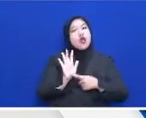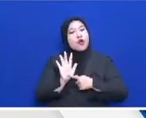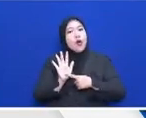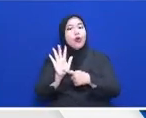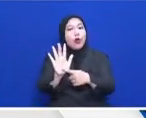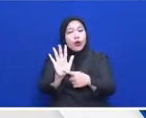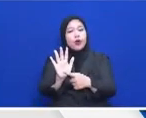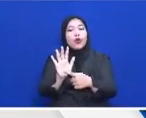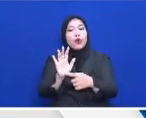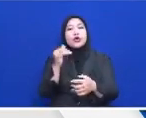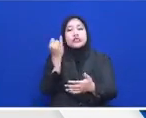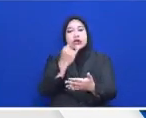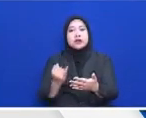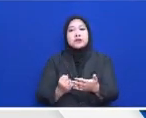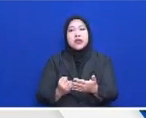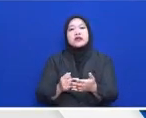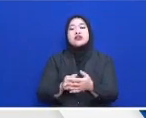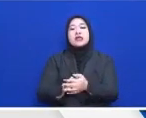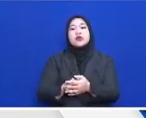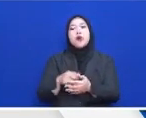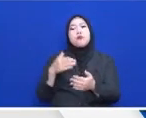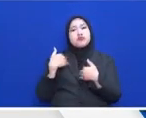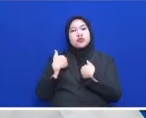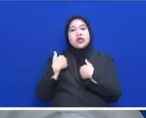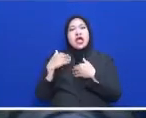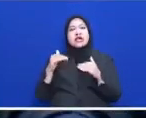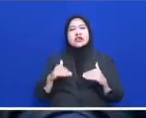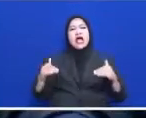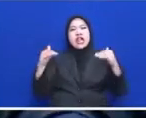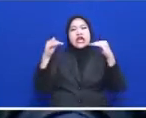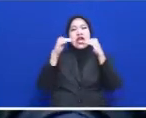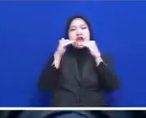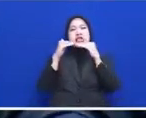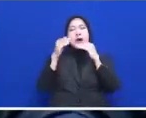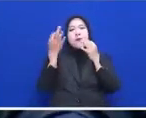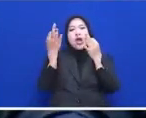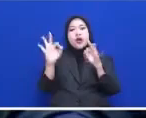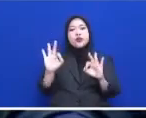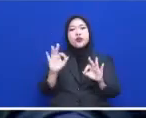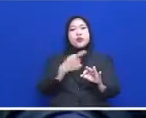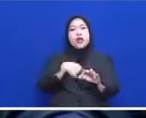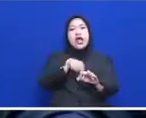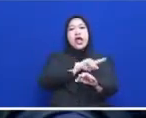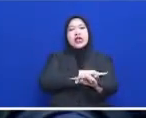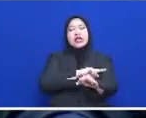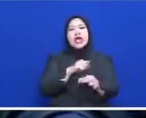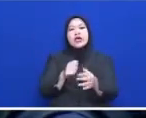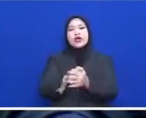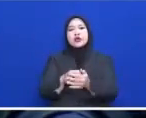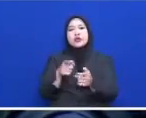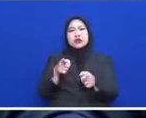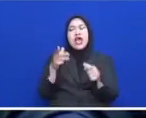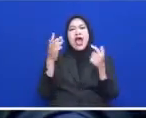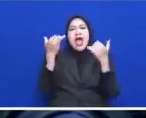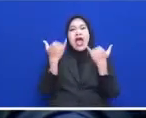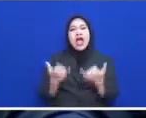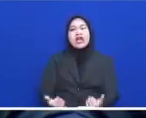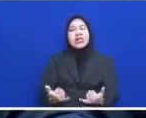dengan didorong tampil keluar, dia akan memiliki standar baru dalam berkarya. Hari ini kalau budayawan seniman